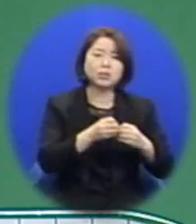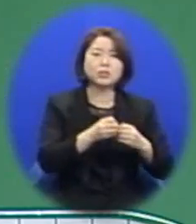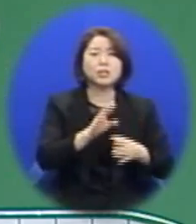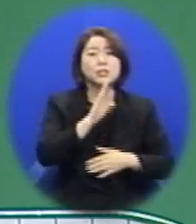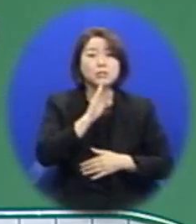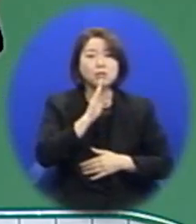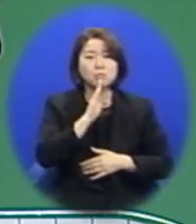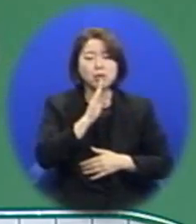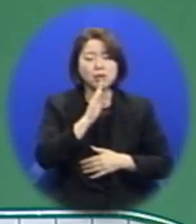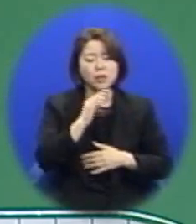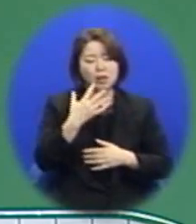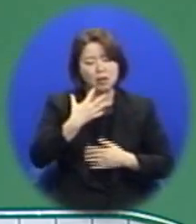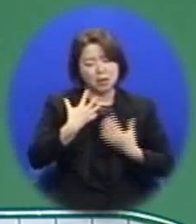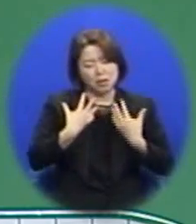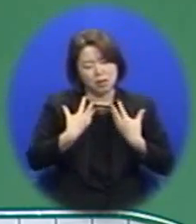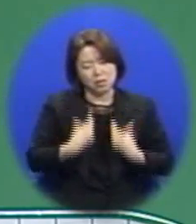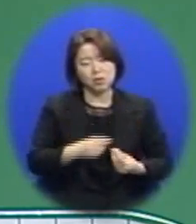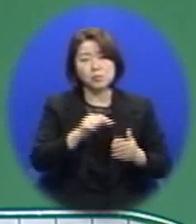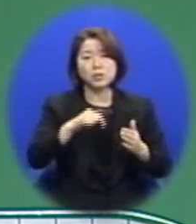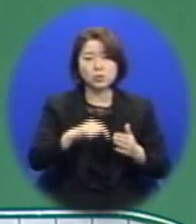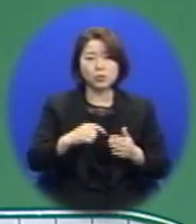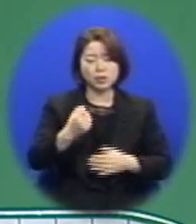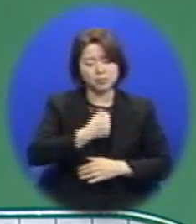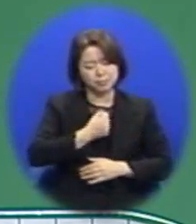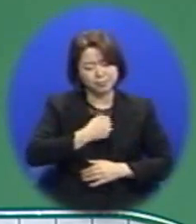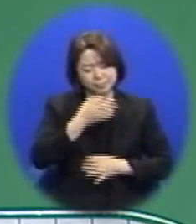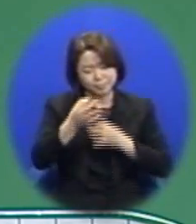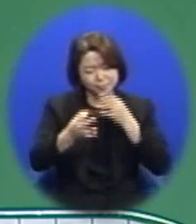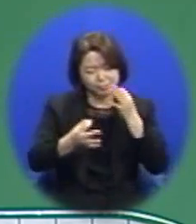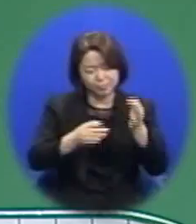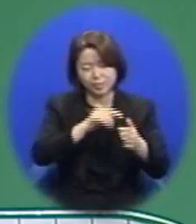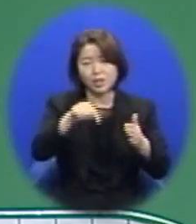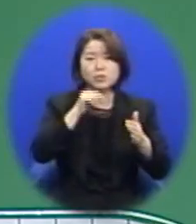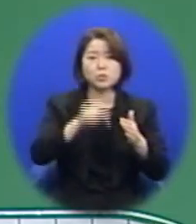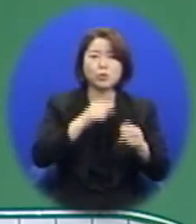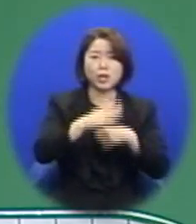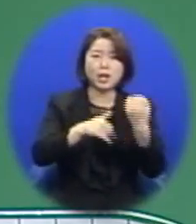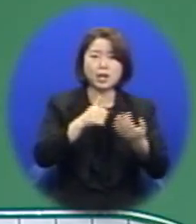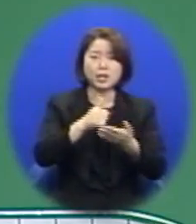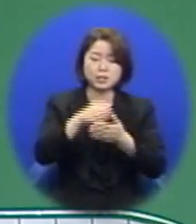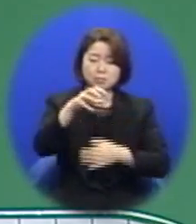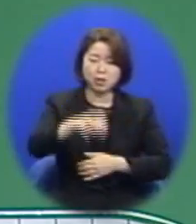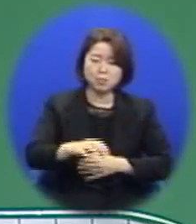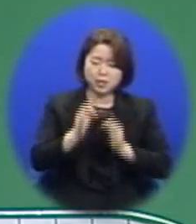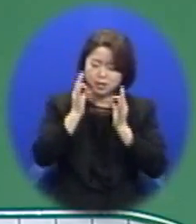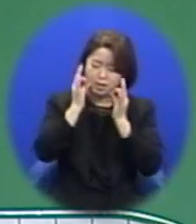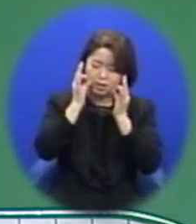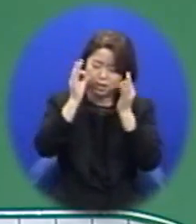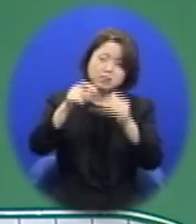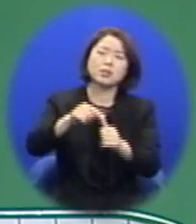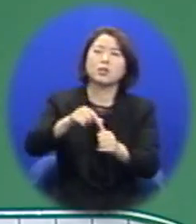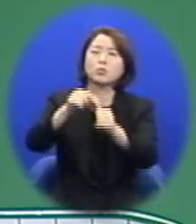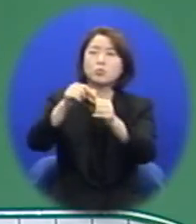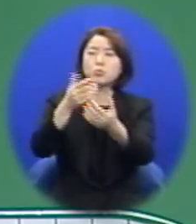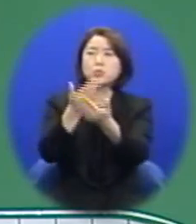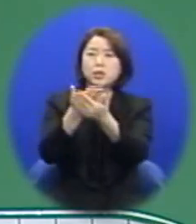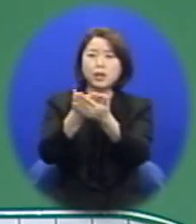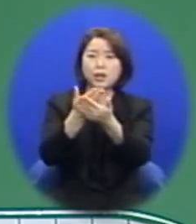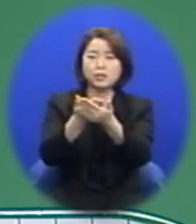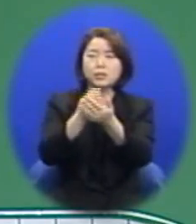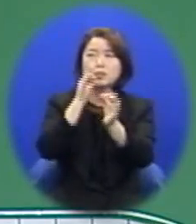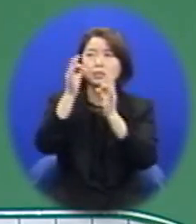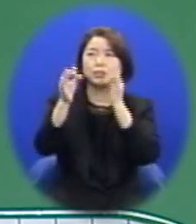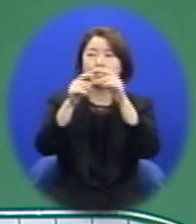정말 절망 속에 탄식 속에 하나님 앞에 간절한 구원을 요청하는 그런